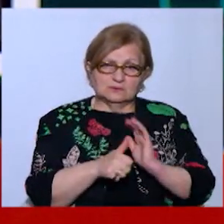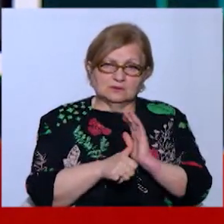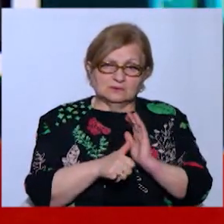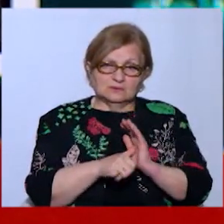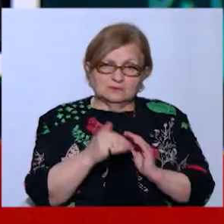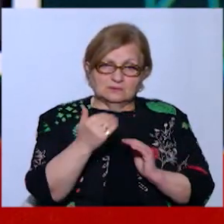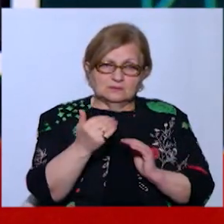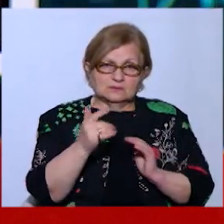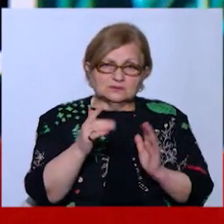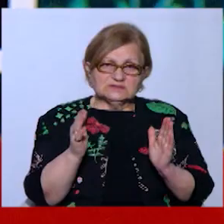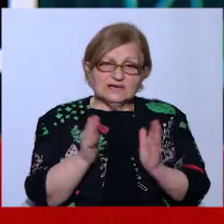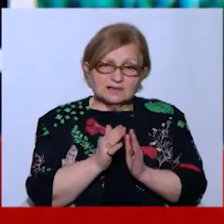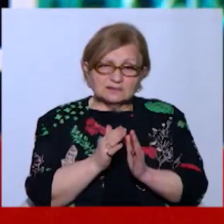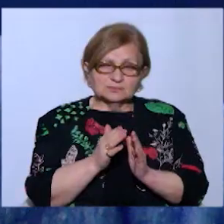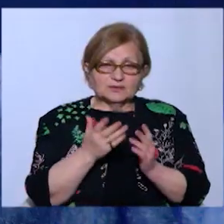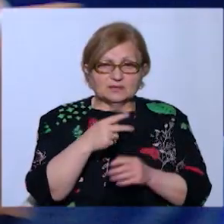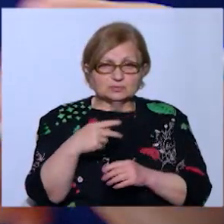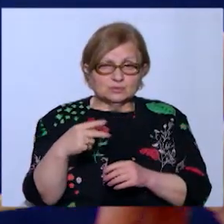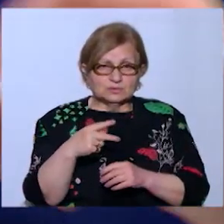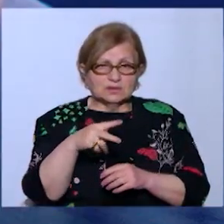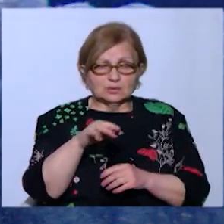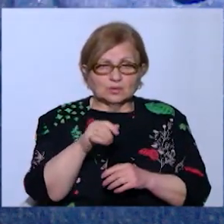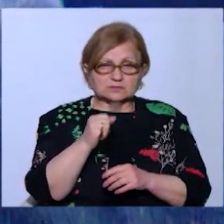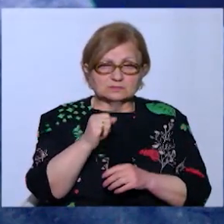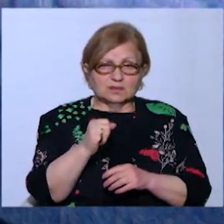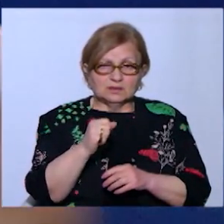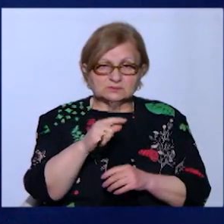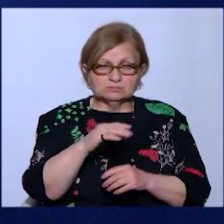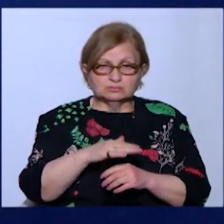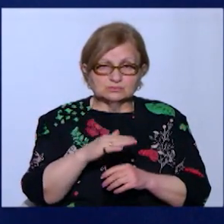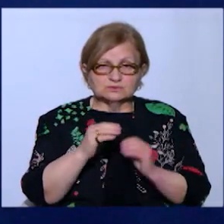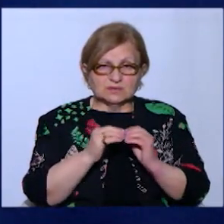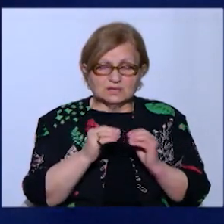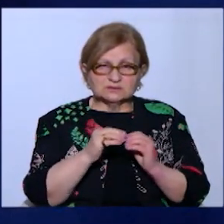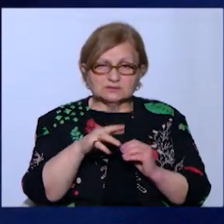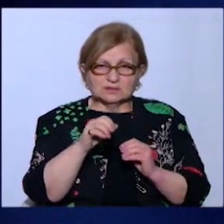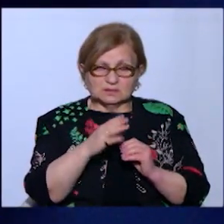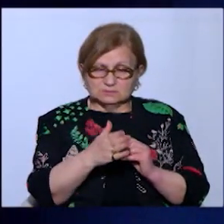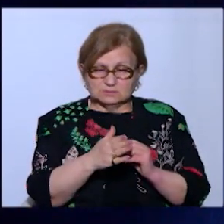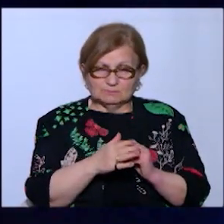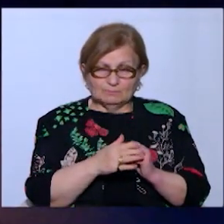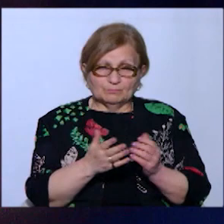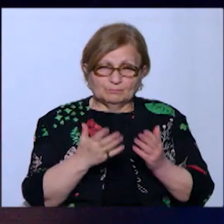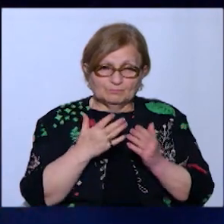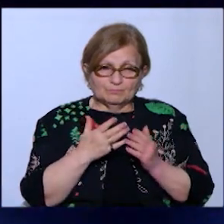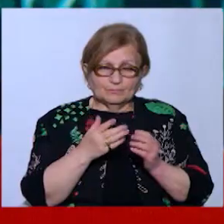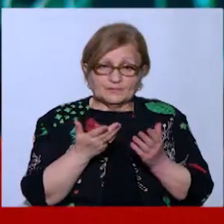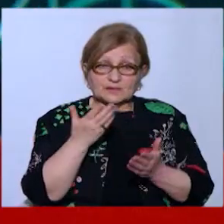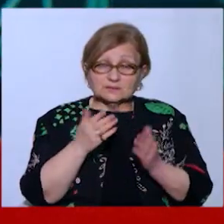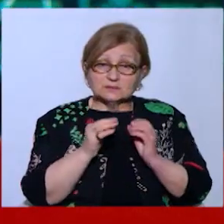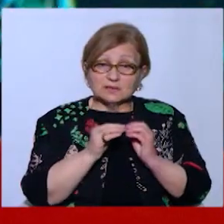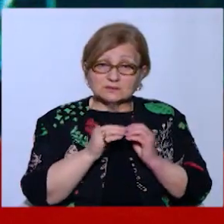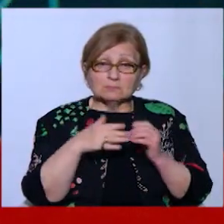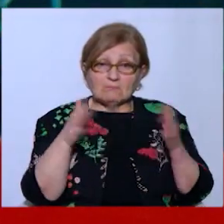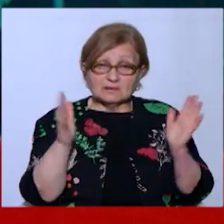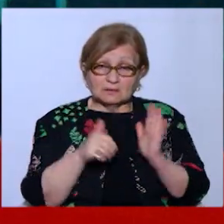6-დან ნაკლებია ან ტოლი ლოგარითმი 100 ფუძით 10-დან შესაბამისად გამოდის რომ რადგან 10 მეტია